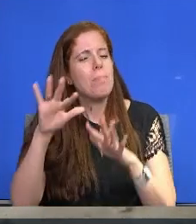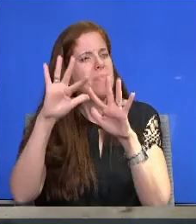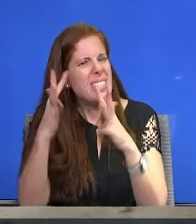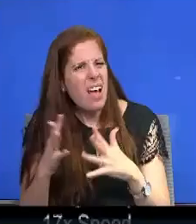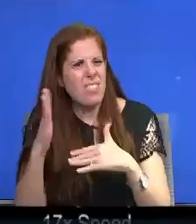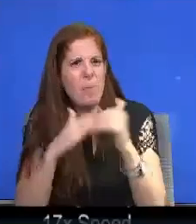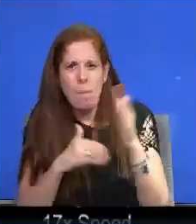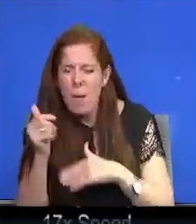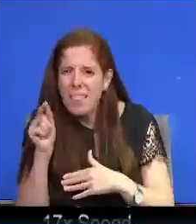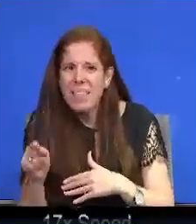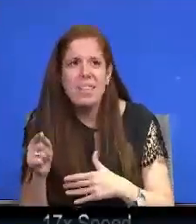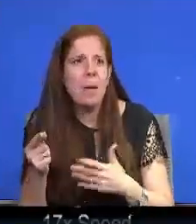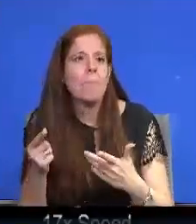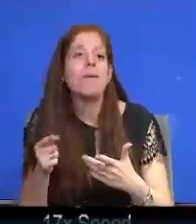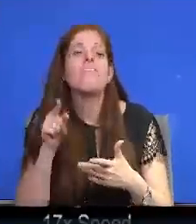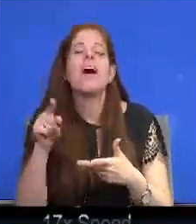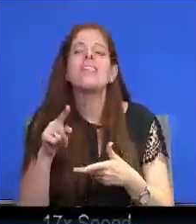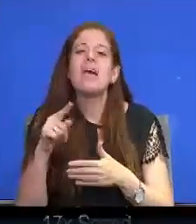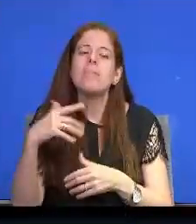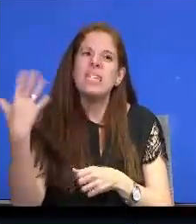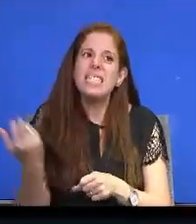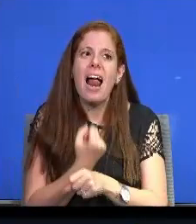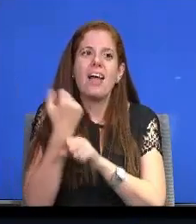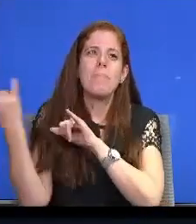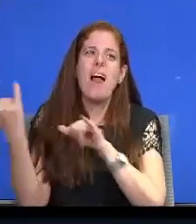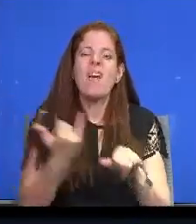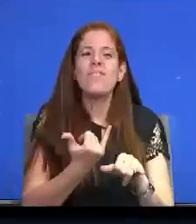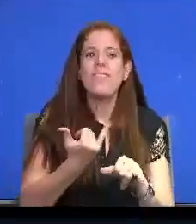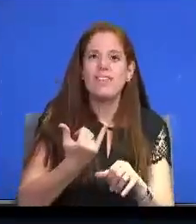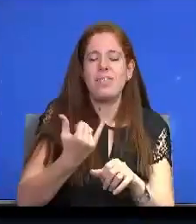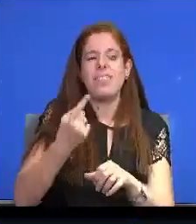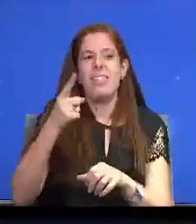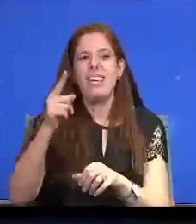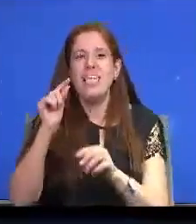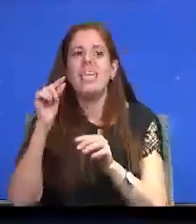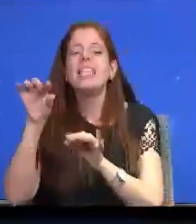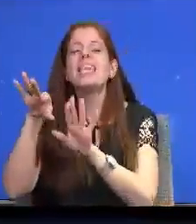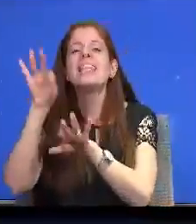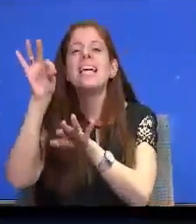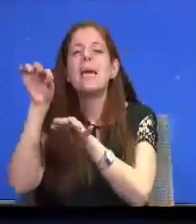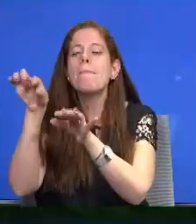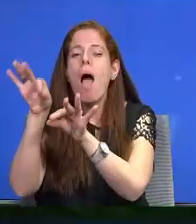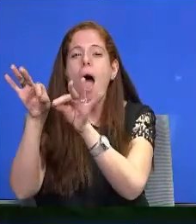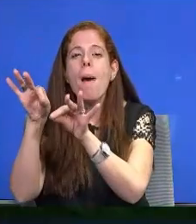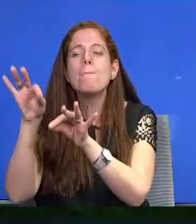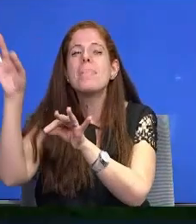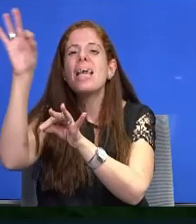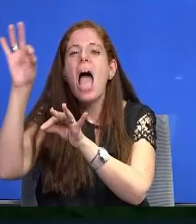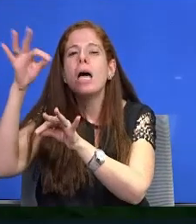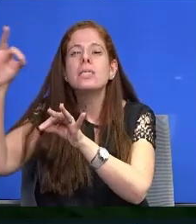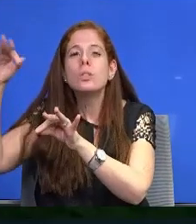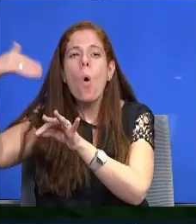it. And you carried out the first mission to collect a sample from an asteroid.